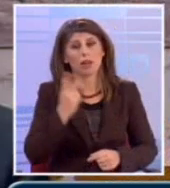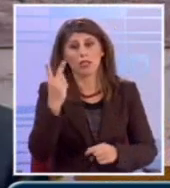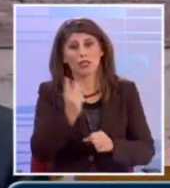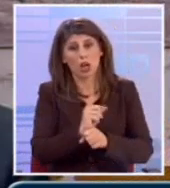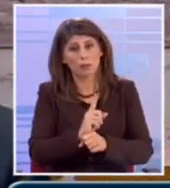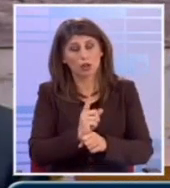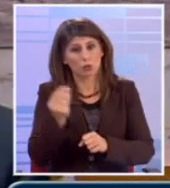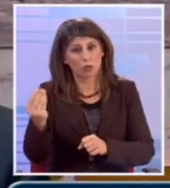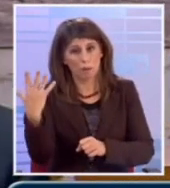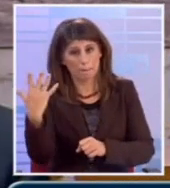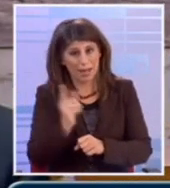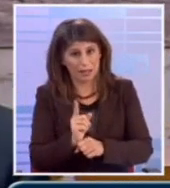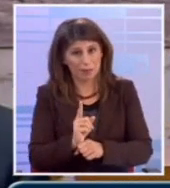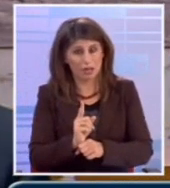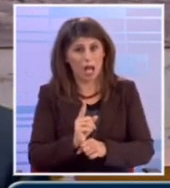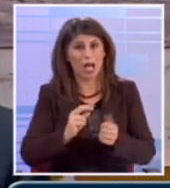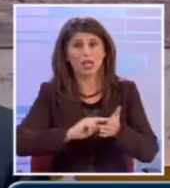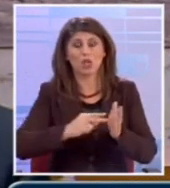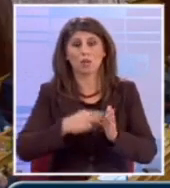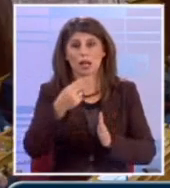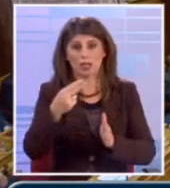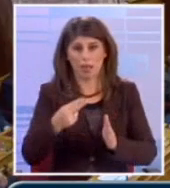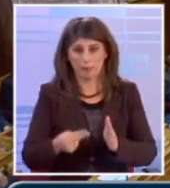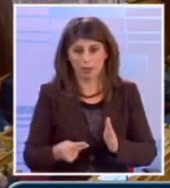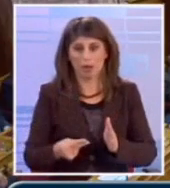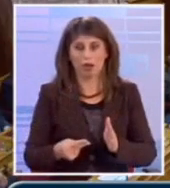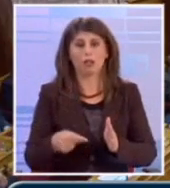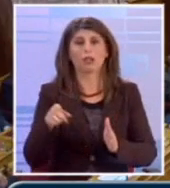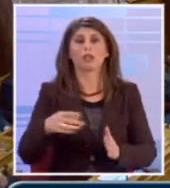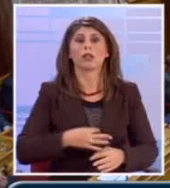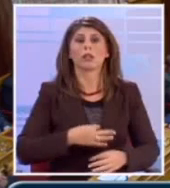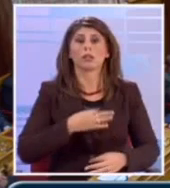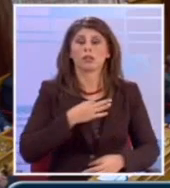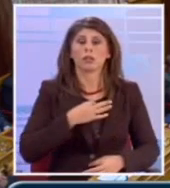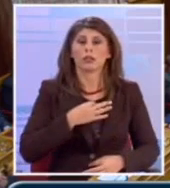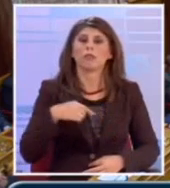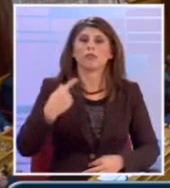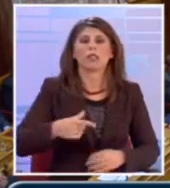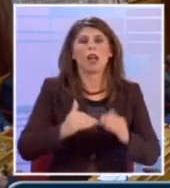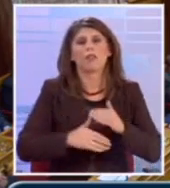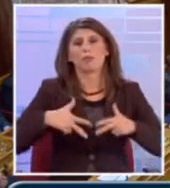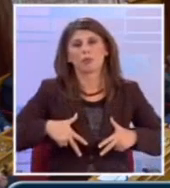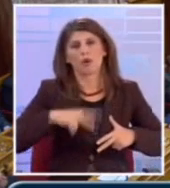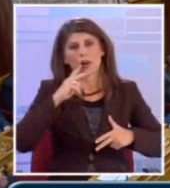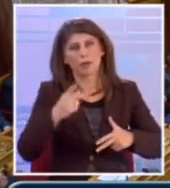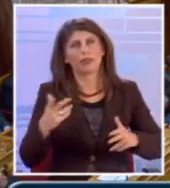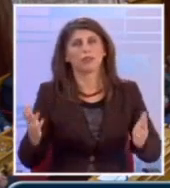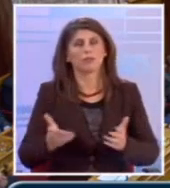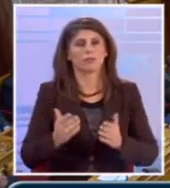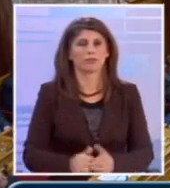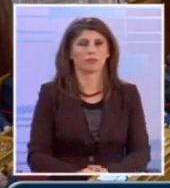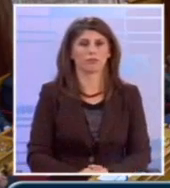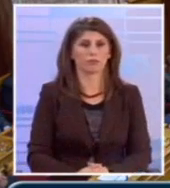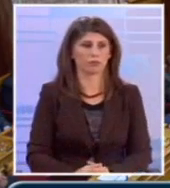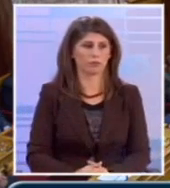αφού δώσατε πέντε λεπτά για τα οικονομικά ζητήματα και ο κύριος... Μετά θα θέλει ο κύριος Υπουργός να απαντήσει. Μετά μόνος θα γίνει... του θα το θέλει